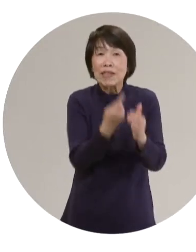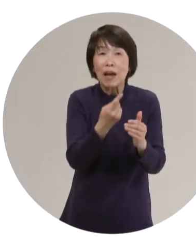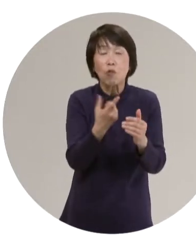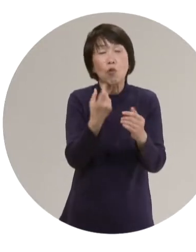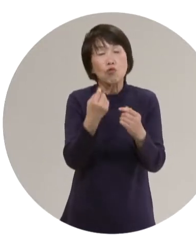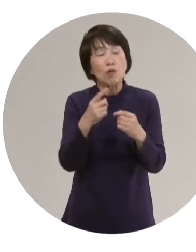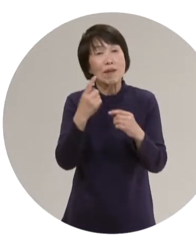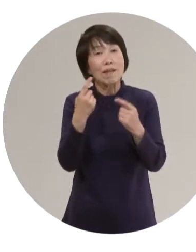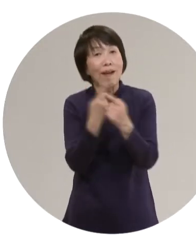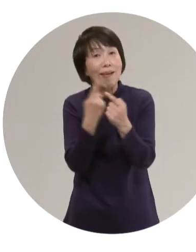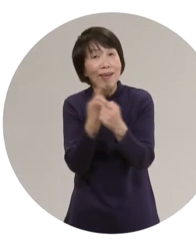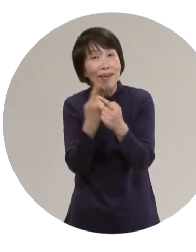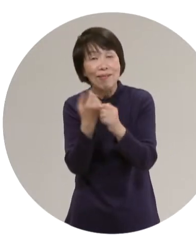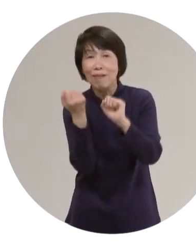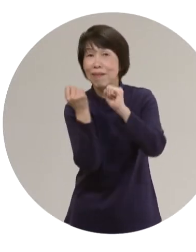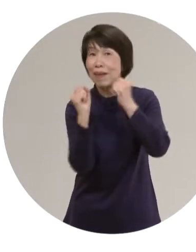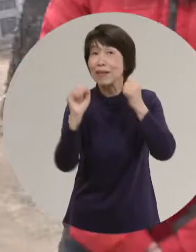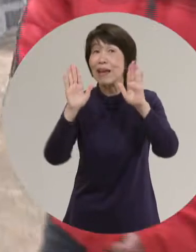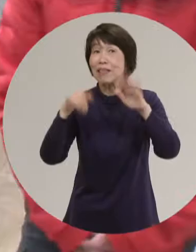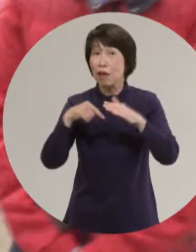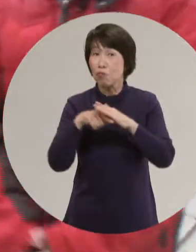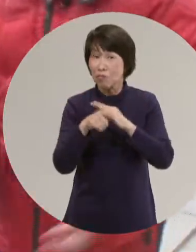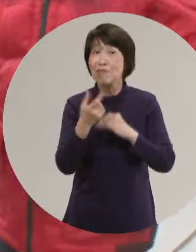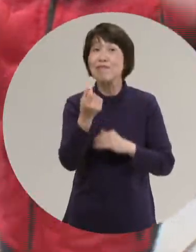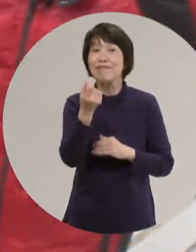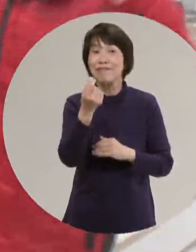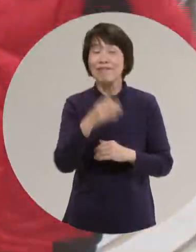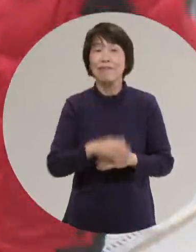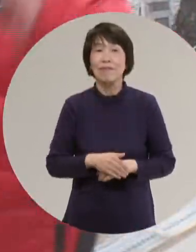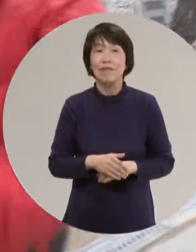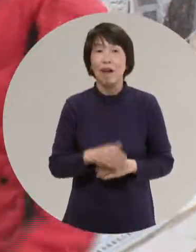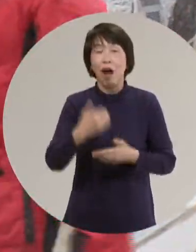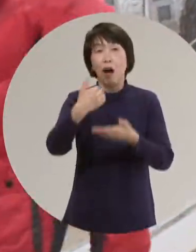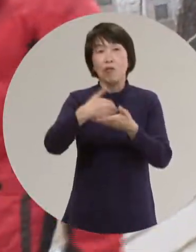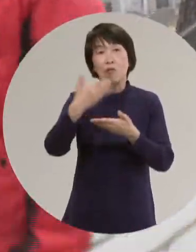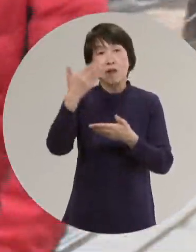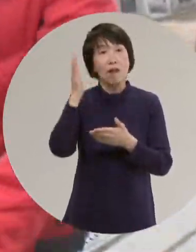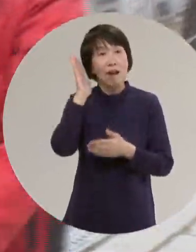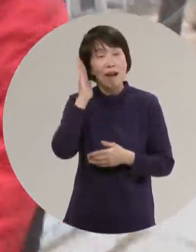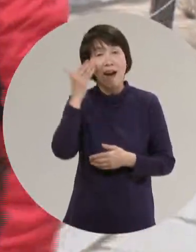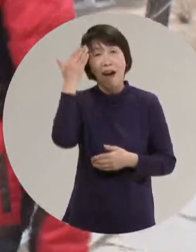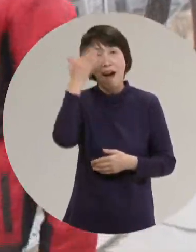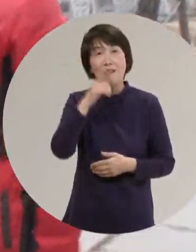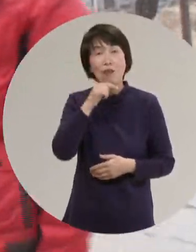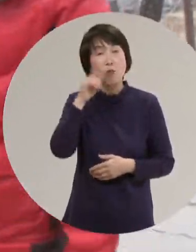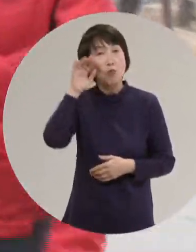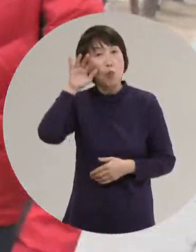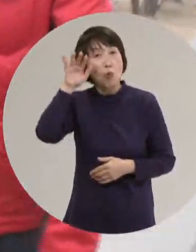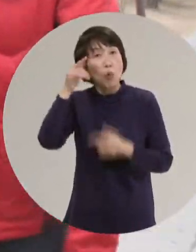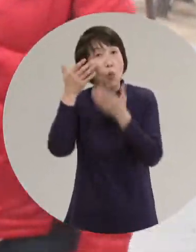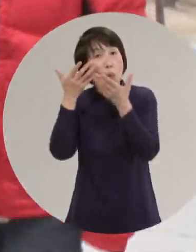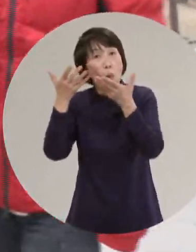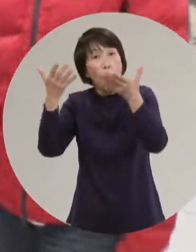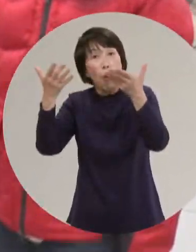かしくやったと。 はい、 いや、なんかいろいろ想像膨らむな、面白い